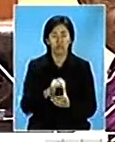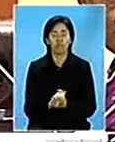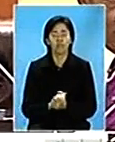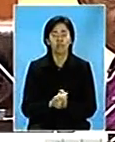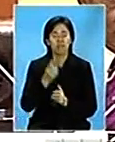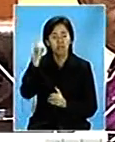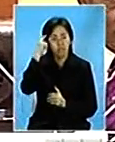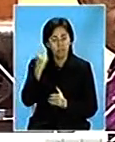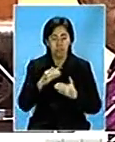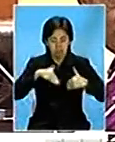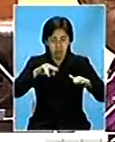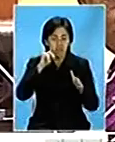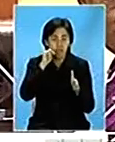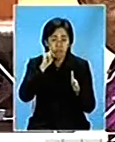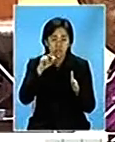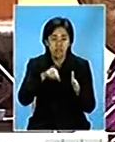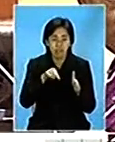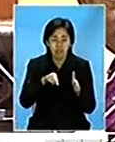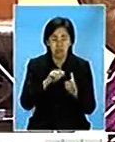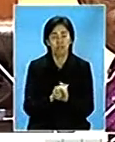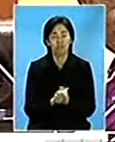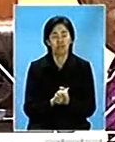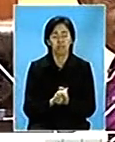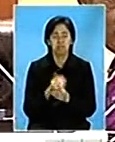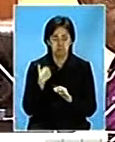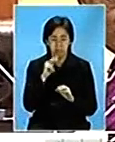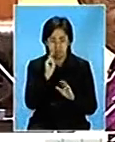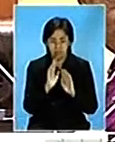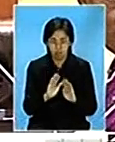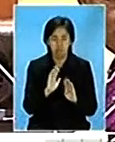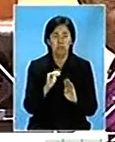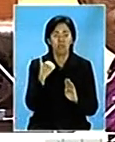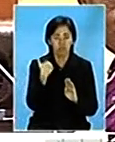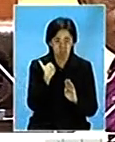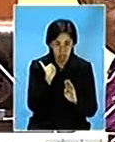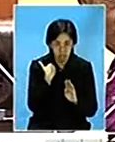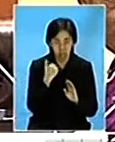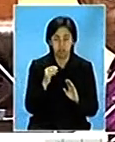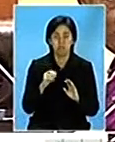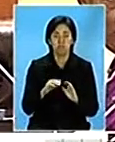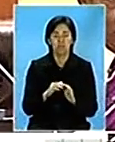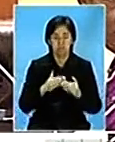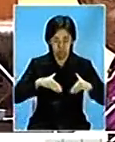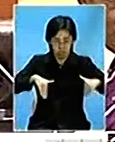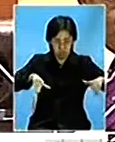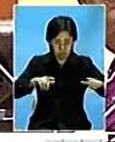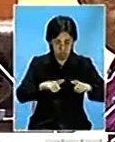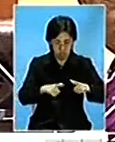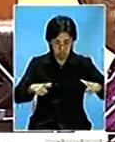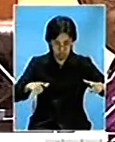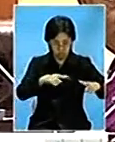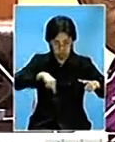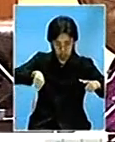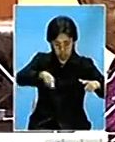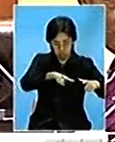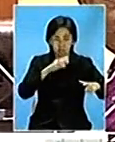พื้นที่อ่างเก็บน้ำป่าสักเนี่ยเป็นมีพื้นที่เป็นจำนวนมากและเป็นอ่างที่ค่อนข้างที่จะแบนเพราะฉะนั้นถ้าเราได้ขุด